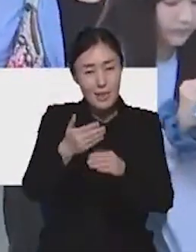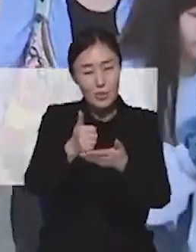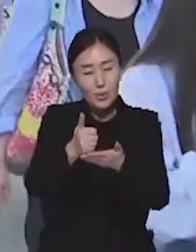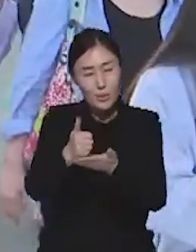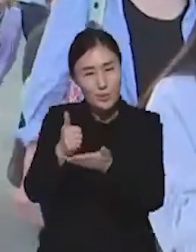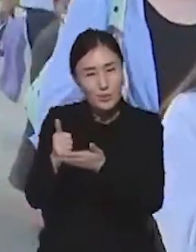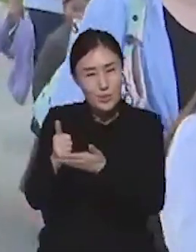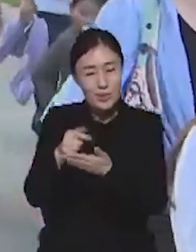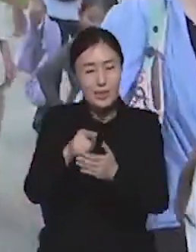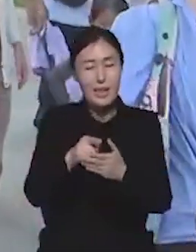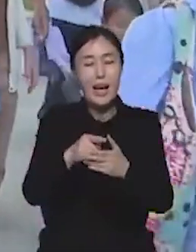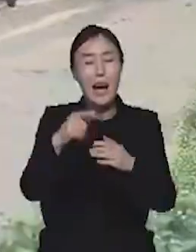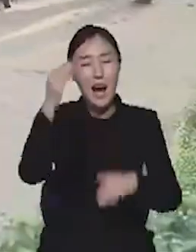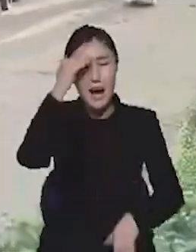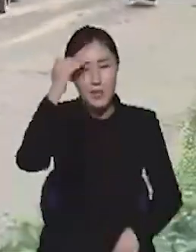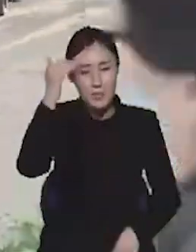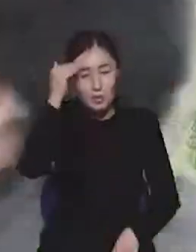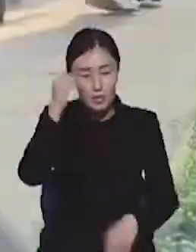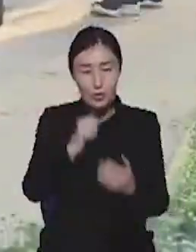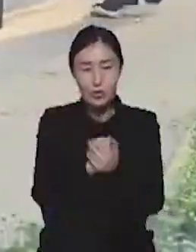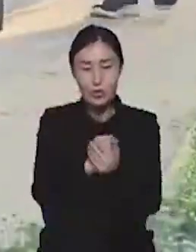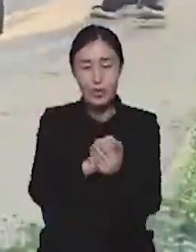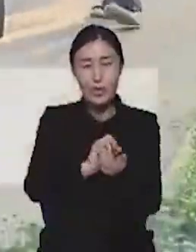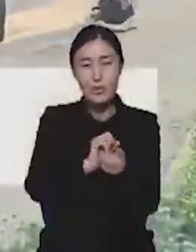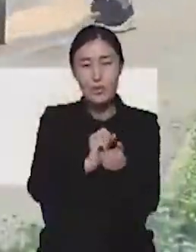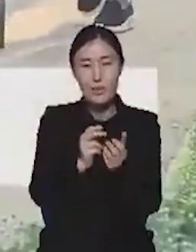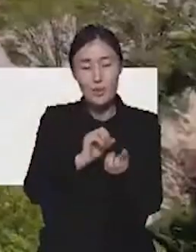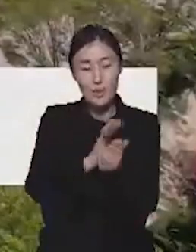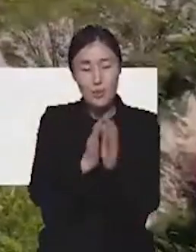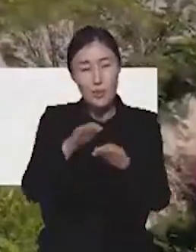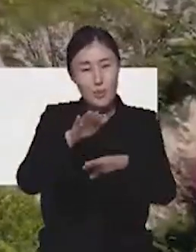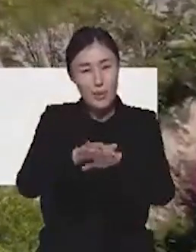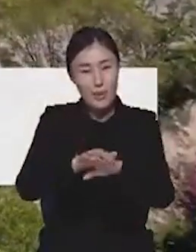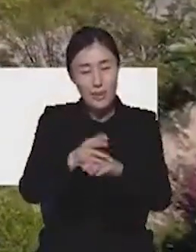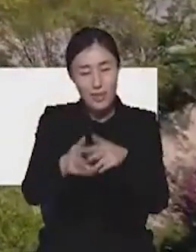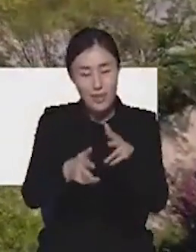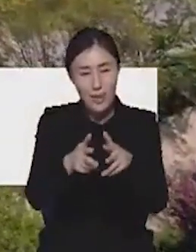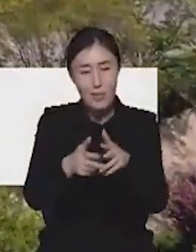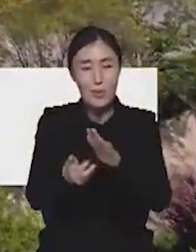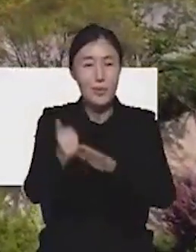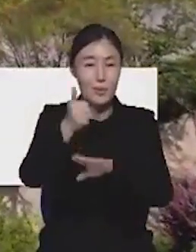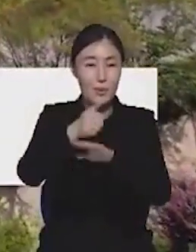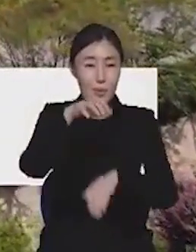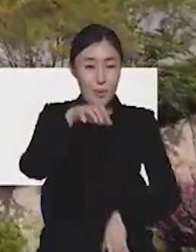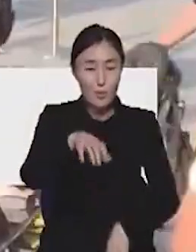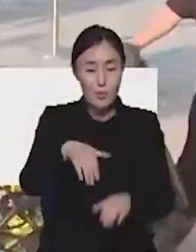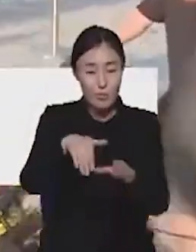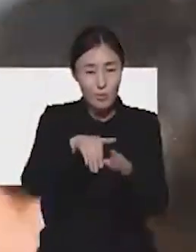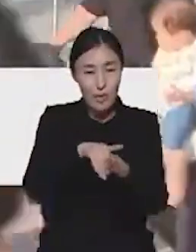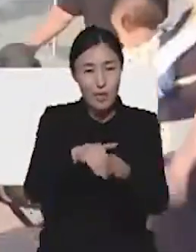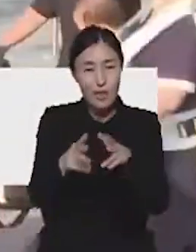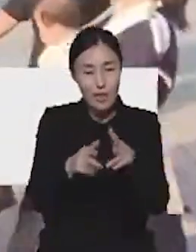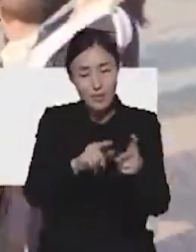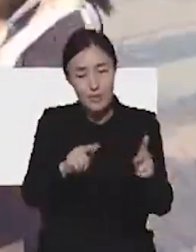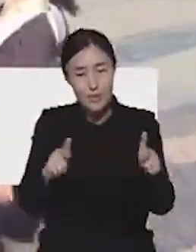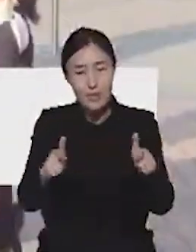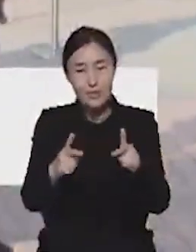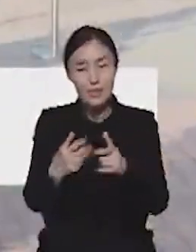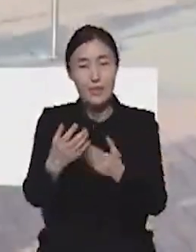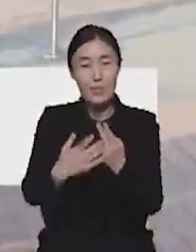순천을 각인시켰습니다. 순천시는 박람회 대성공을 바탕으로 애니메이션과 문화 콘텐츠 산업을